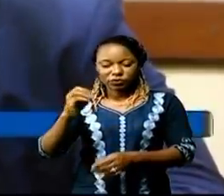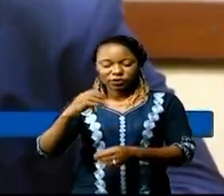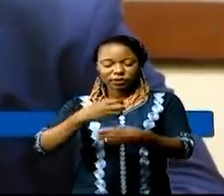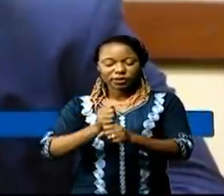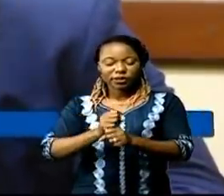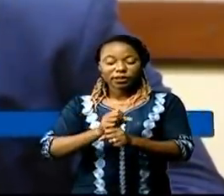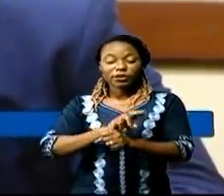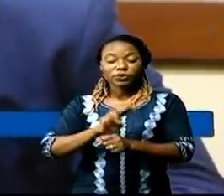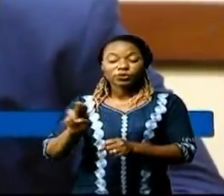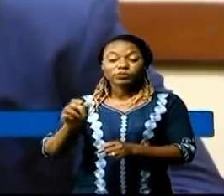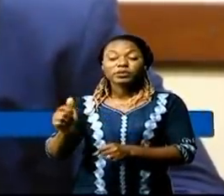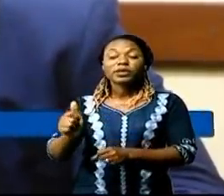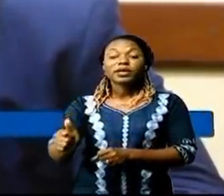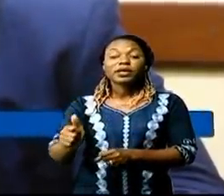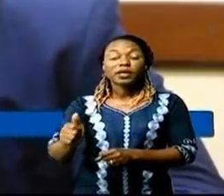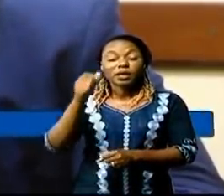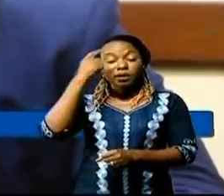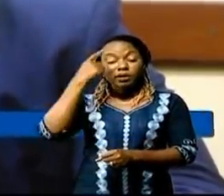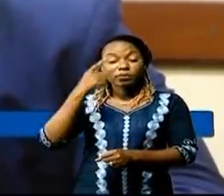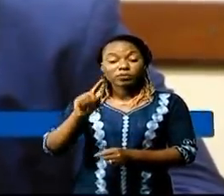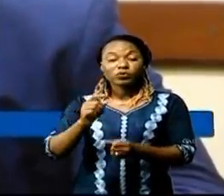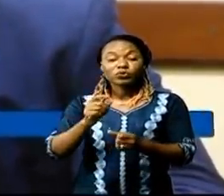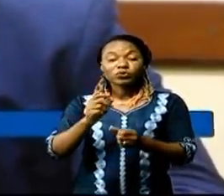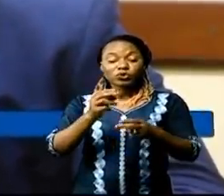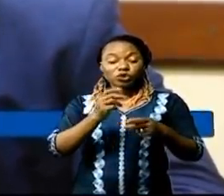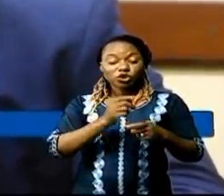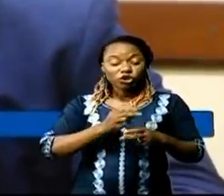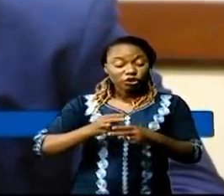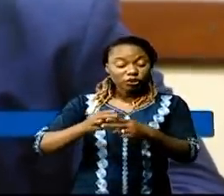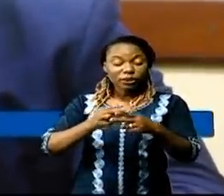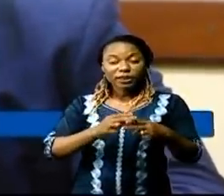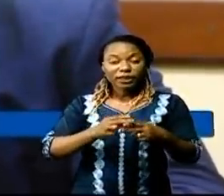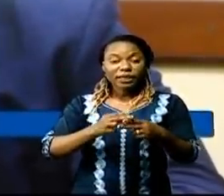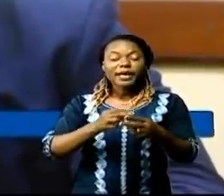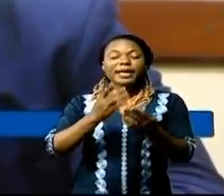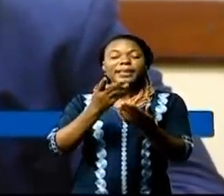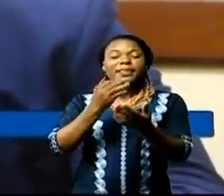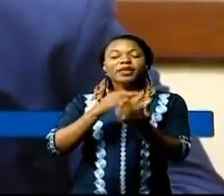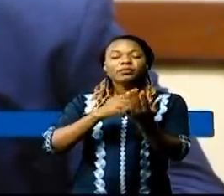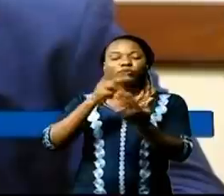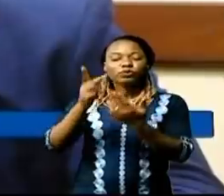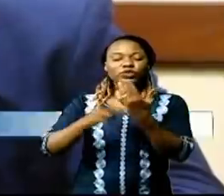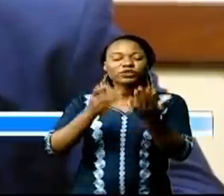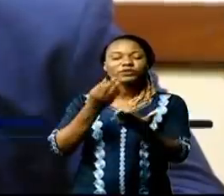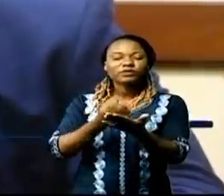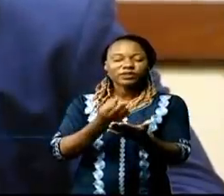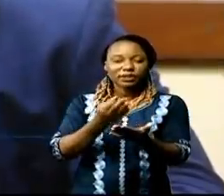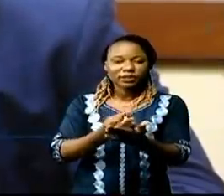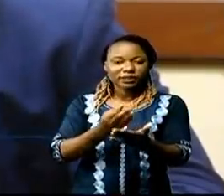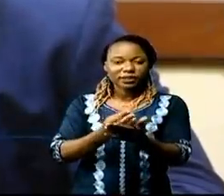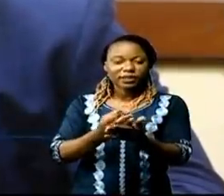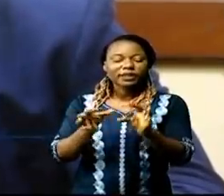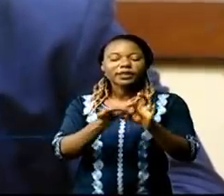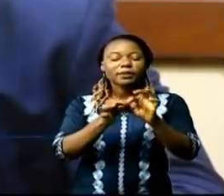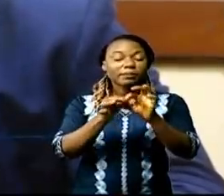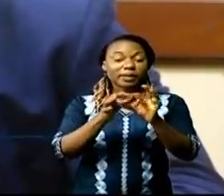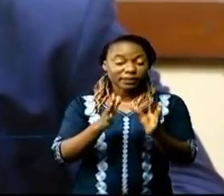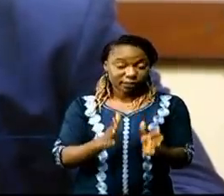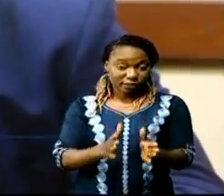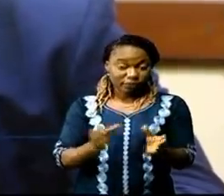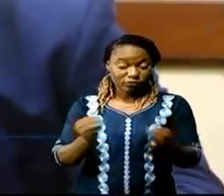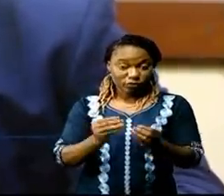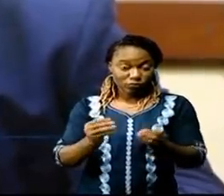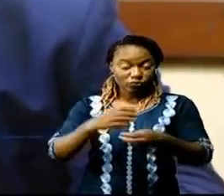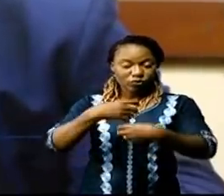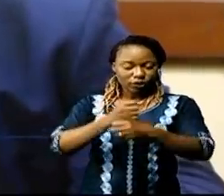pour mission de gérer les projets financés entre par les bailleurs de fonds. Aujourd'hui, le contexte est différent. Au moment où on avait créé BCECO, aujourd'hui